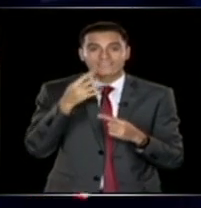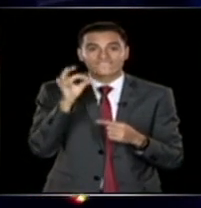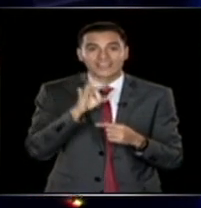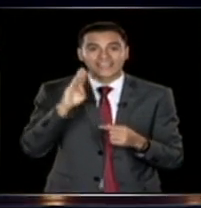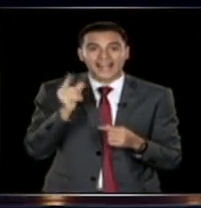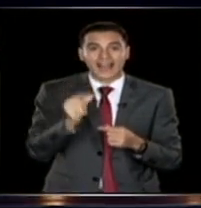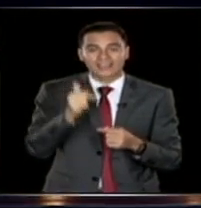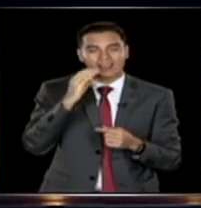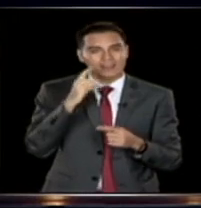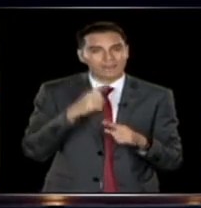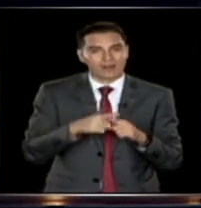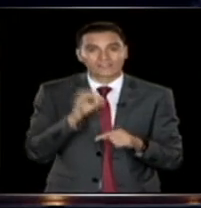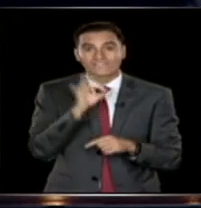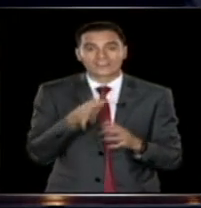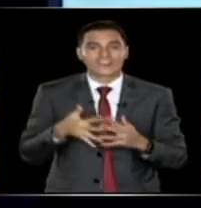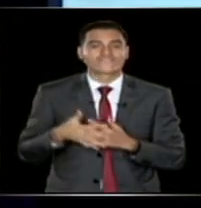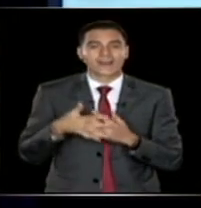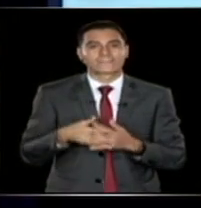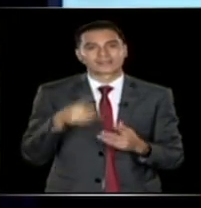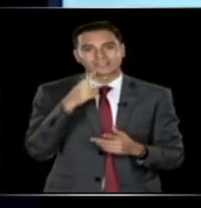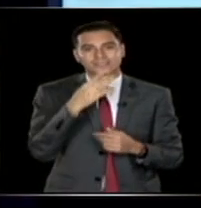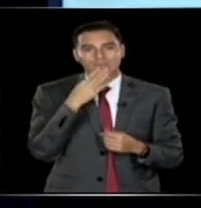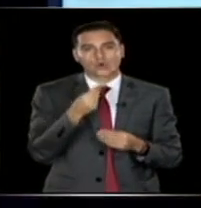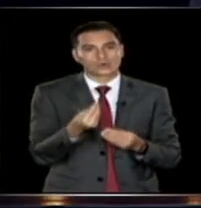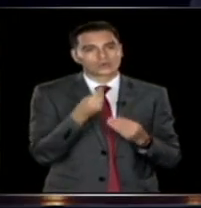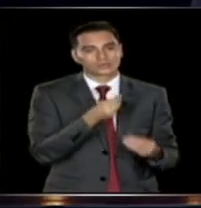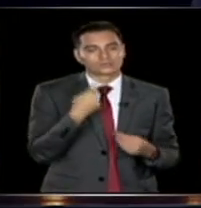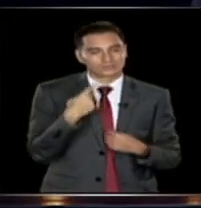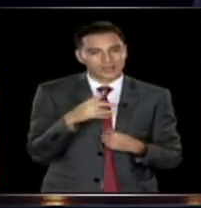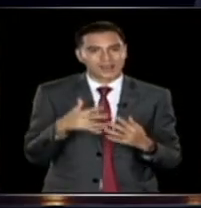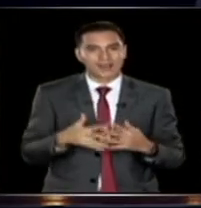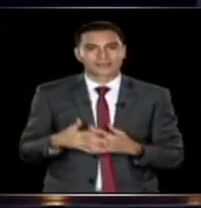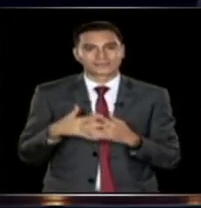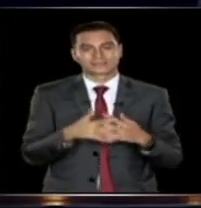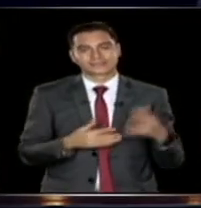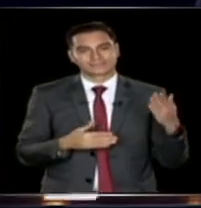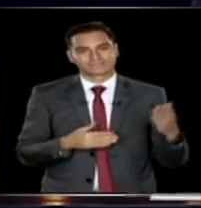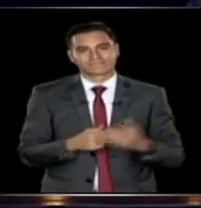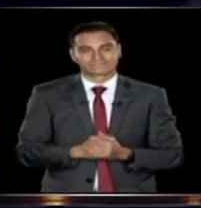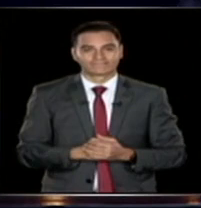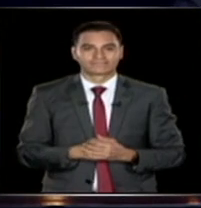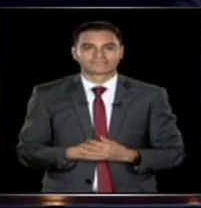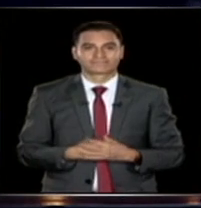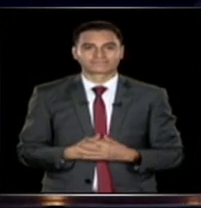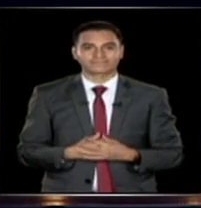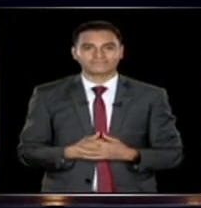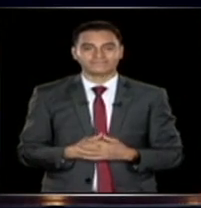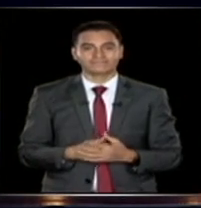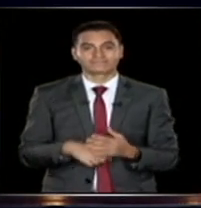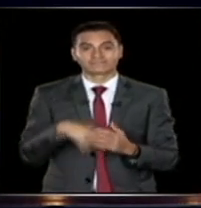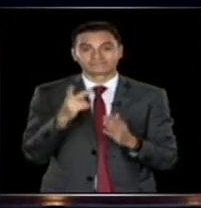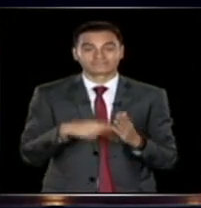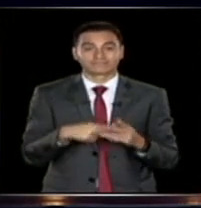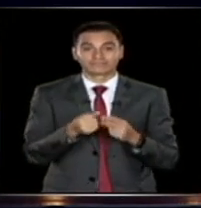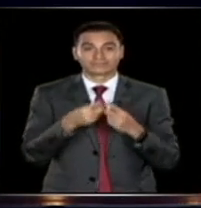الولايات المتحدة. بالظبط كده يا مصطفى، أمريكا الولايات المتحدة الأمريكية، تم الانتهاء